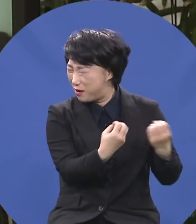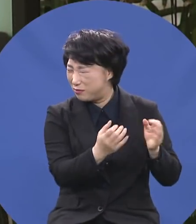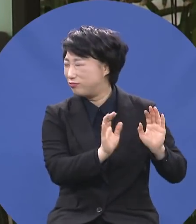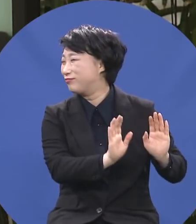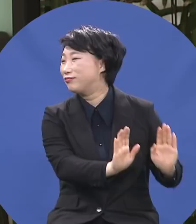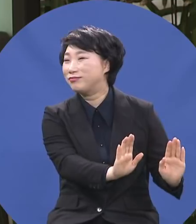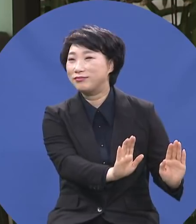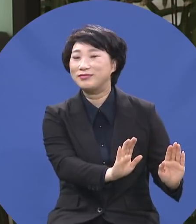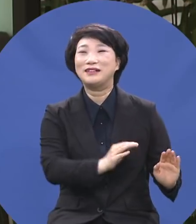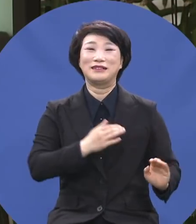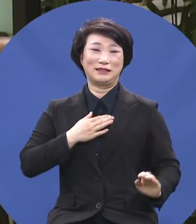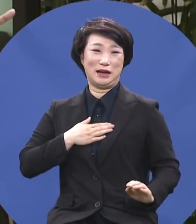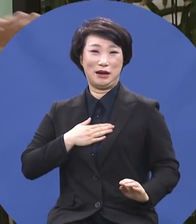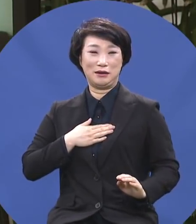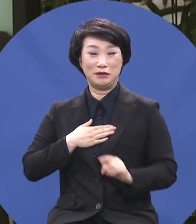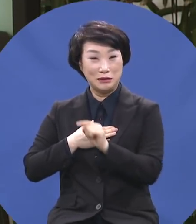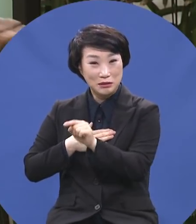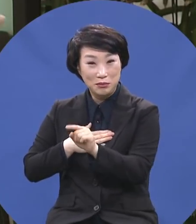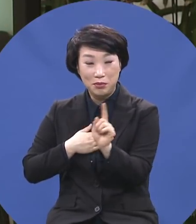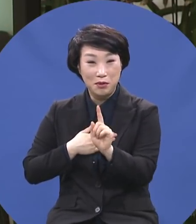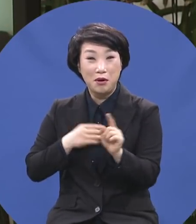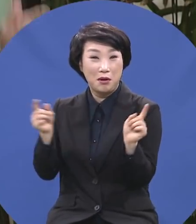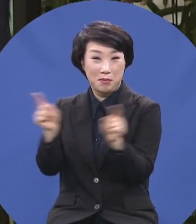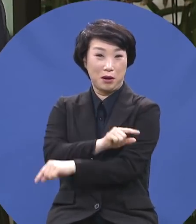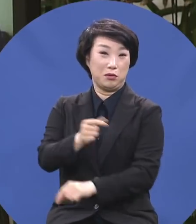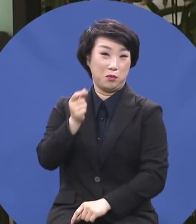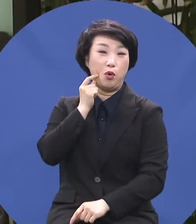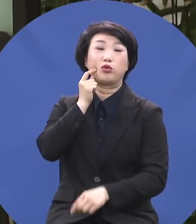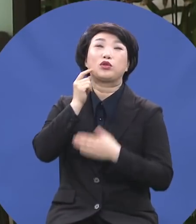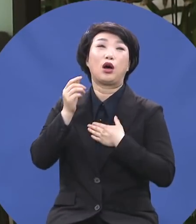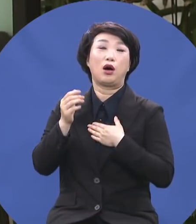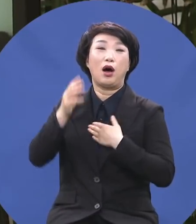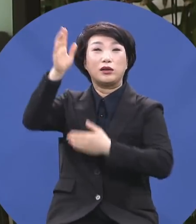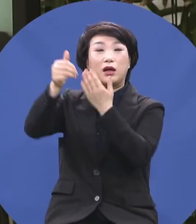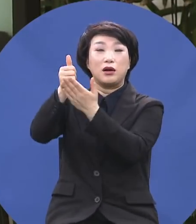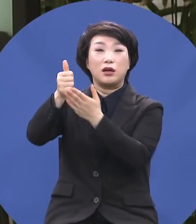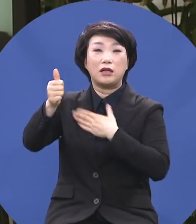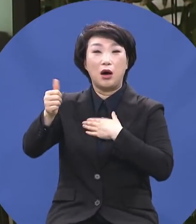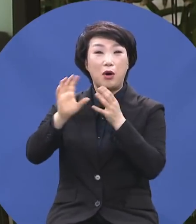누가 뭐라 해도 변경될 수 없는 경험의 관계예요.